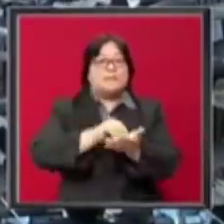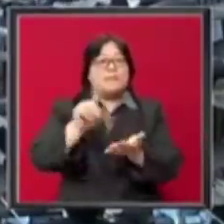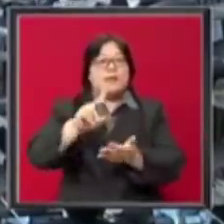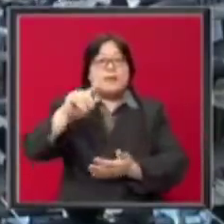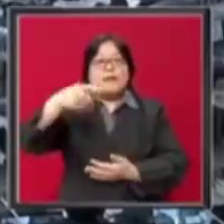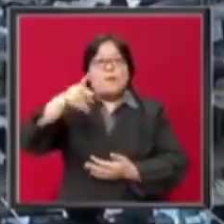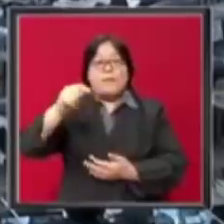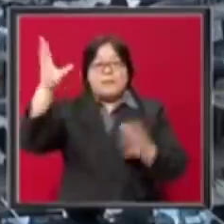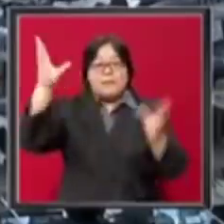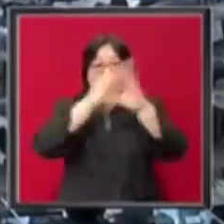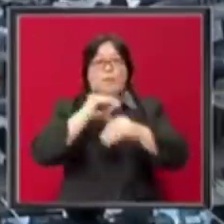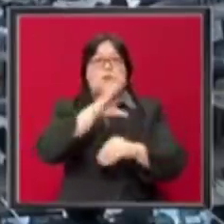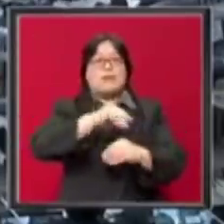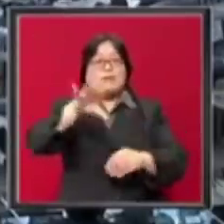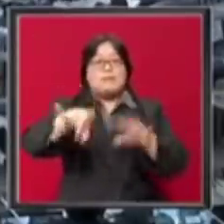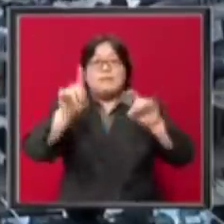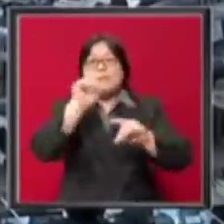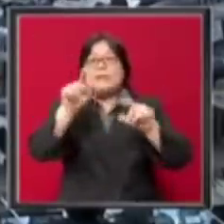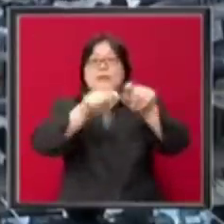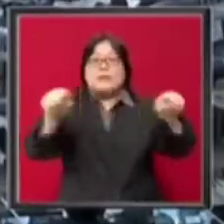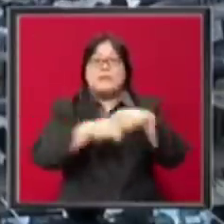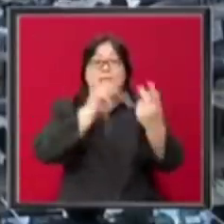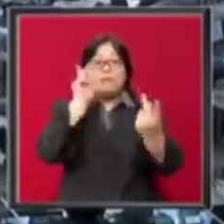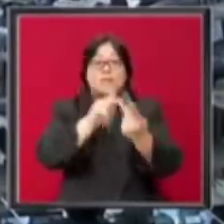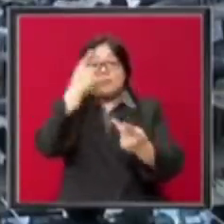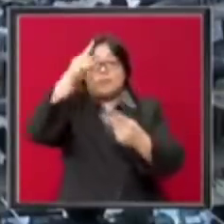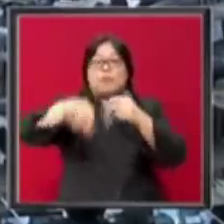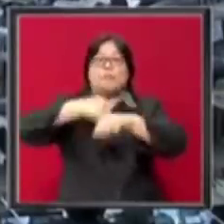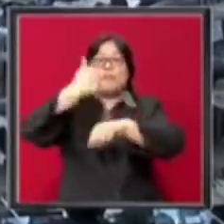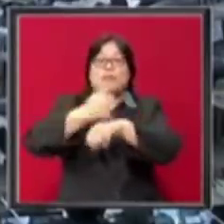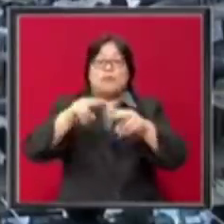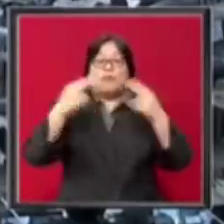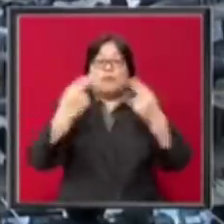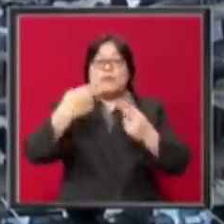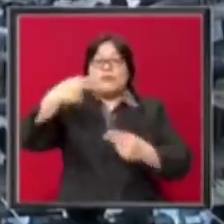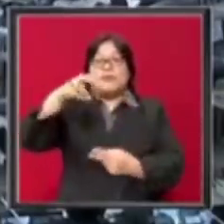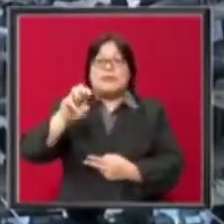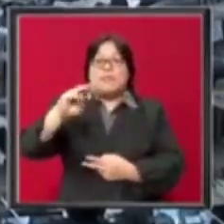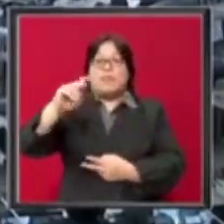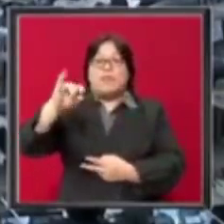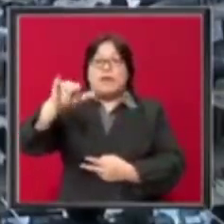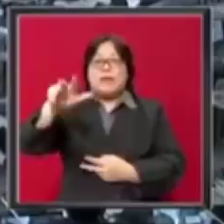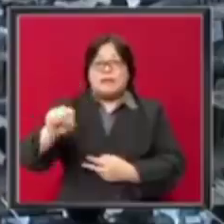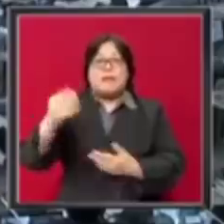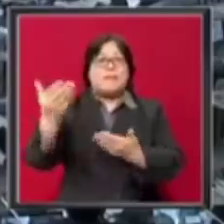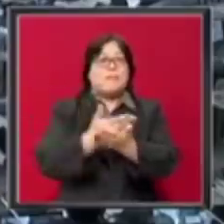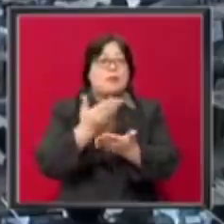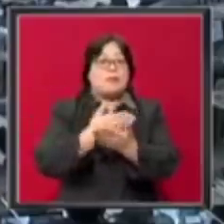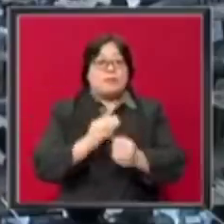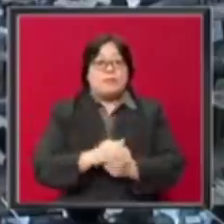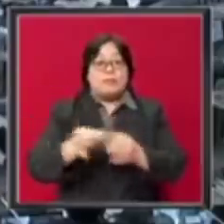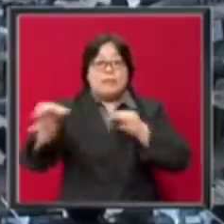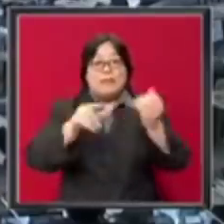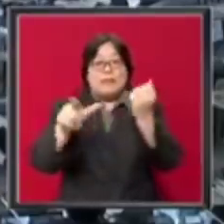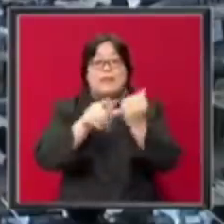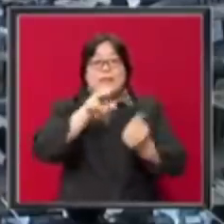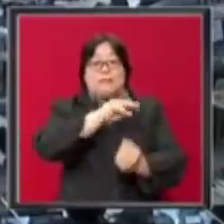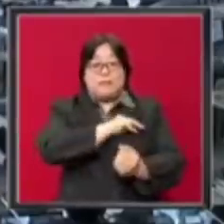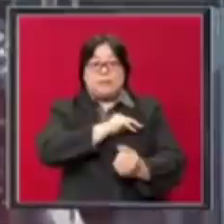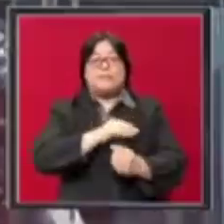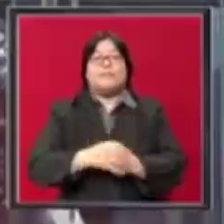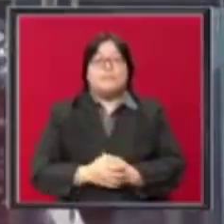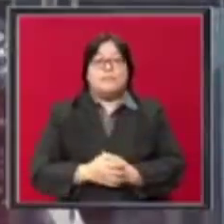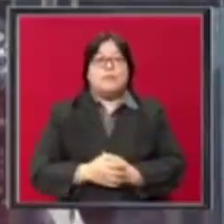sekadar kita tak tegur, kita lepaskan, bahkan kita sokong lagi. Yang ini